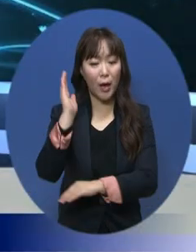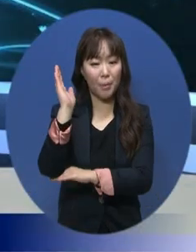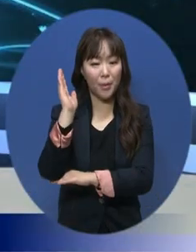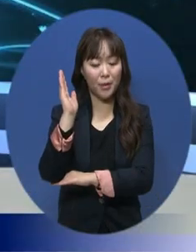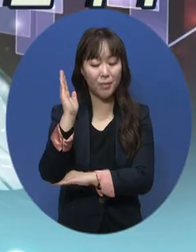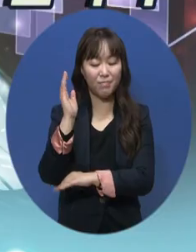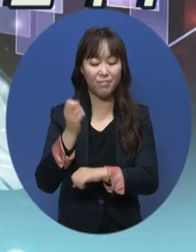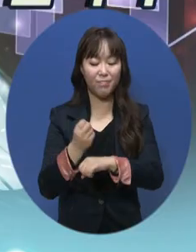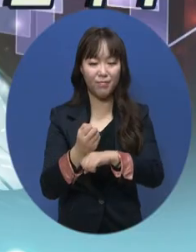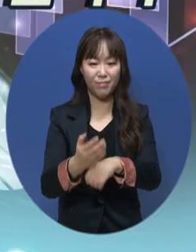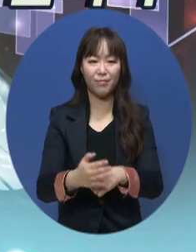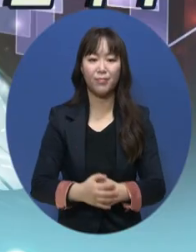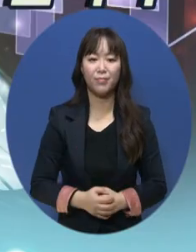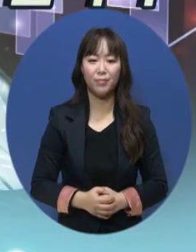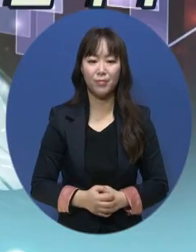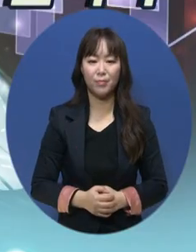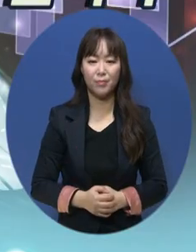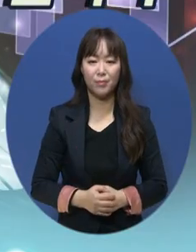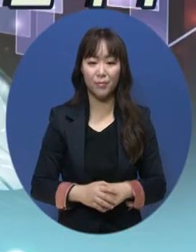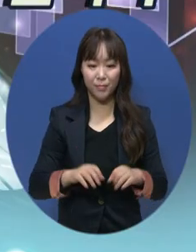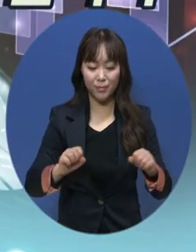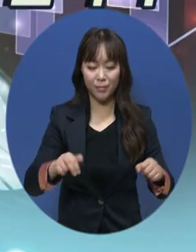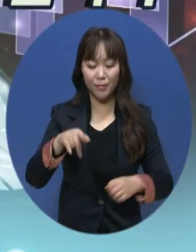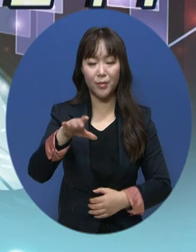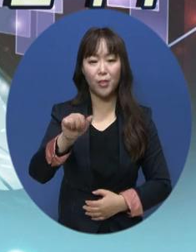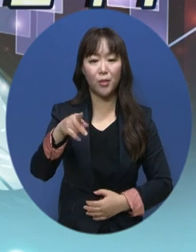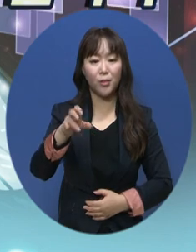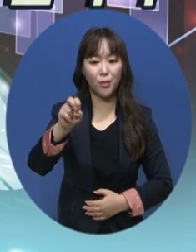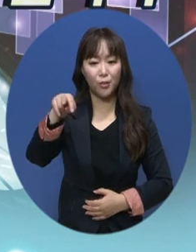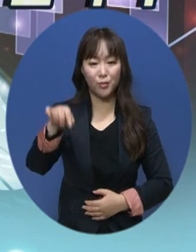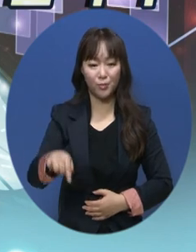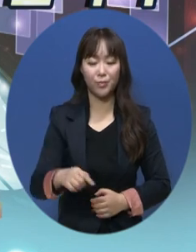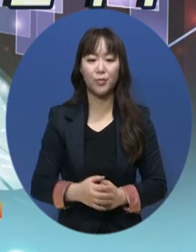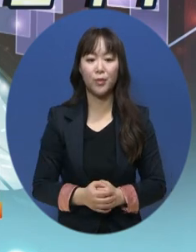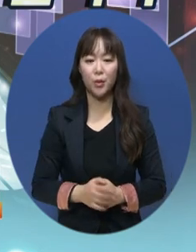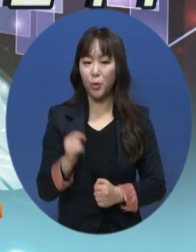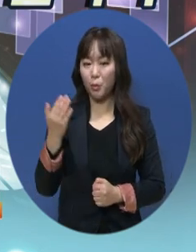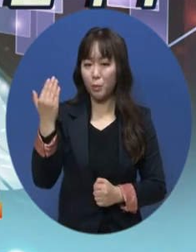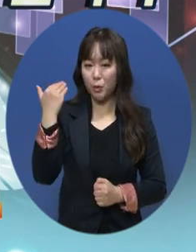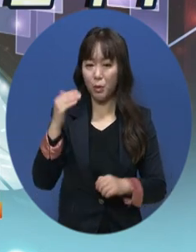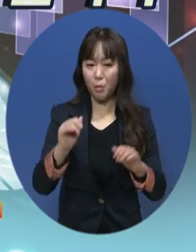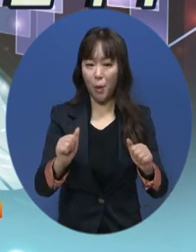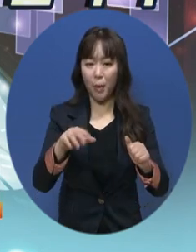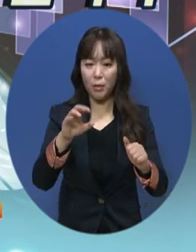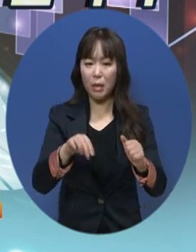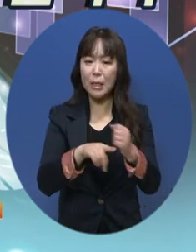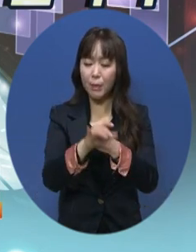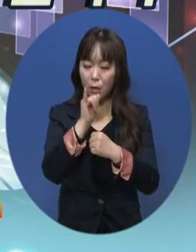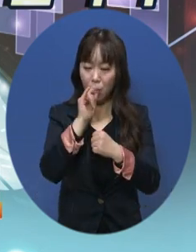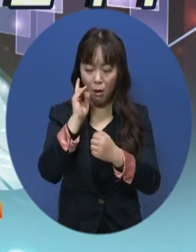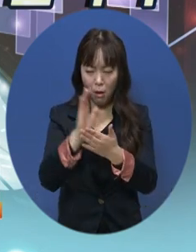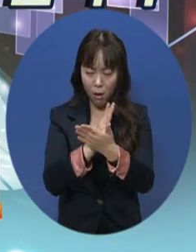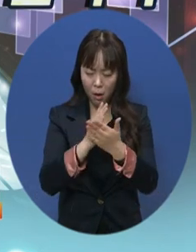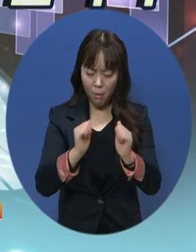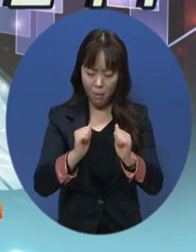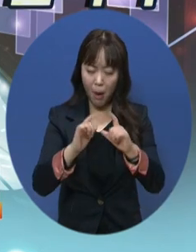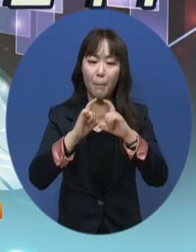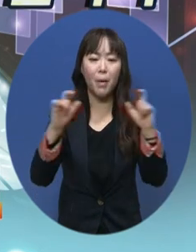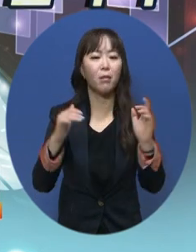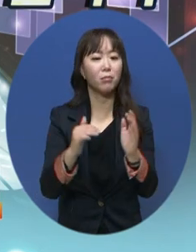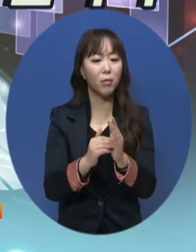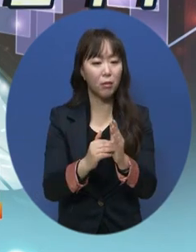한마디입니다. 오늘도 한마디 정경수입니다. 얼마 전 법원에서 의미 있는 판결이